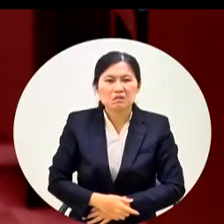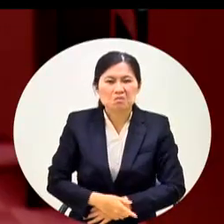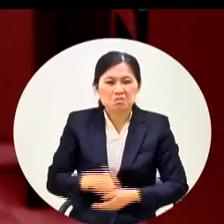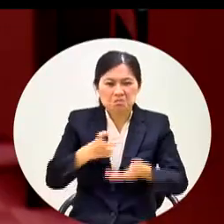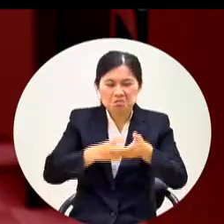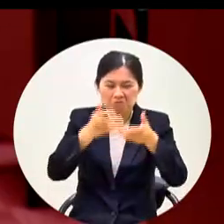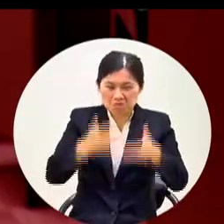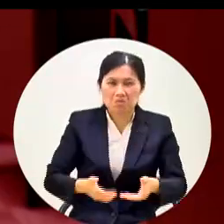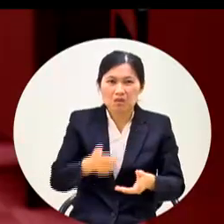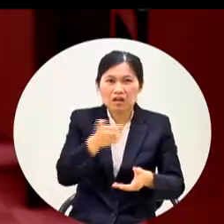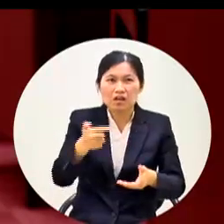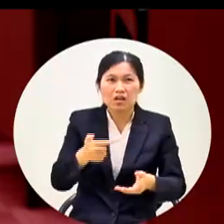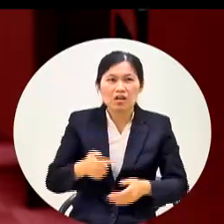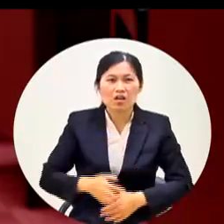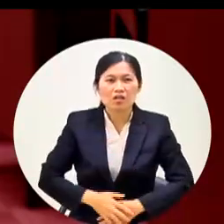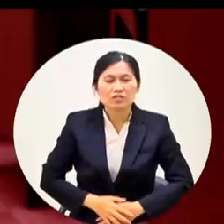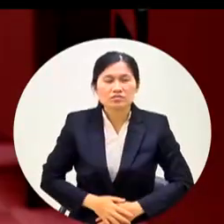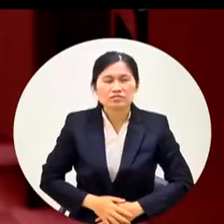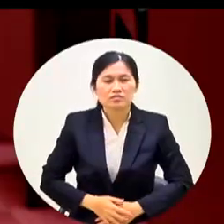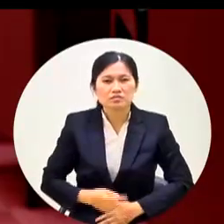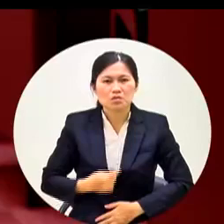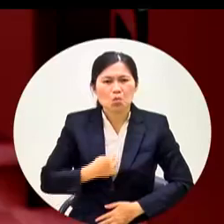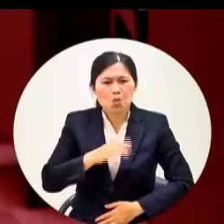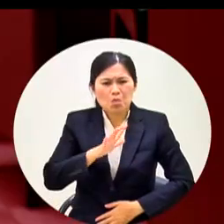我不希望你水利局